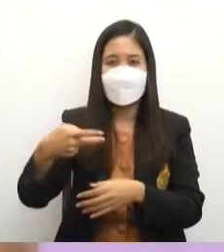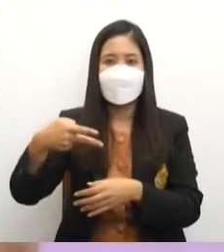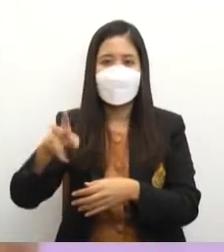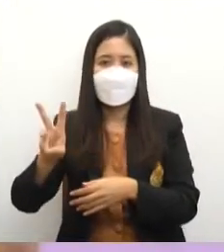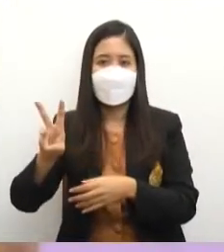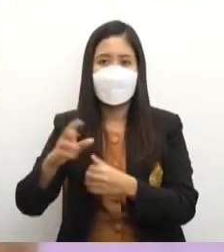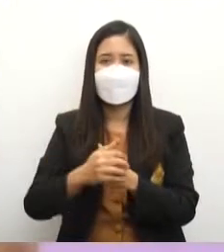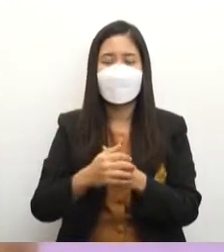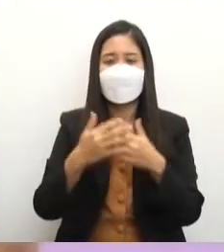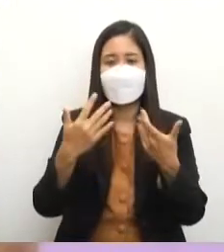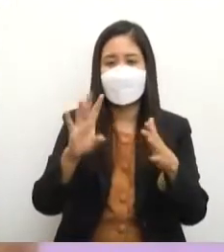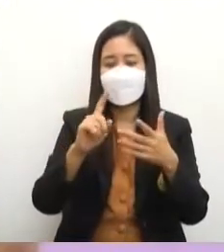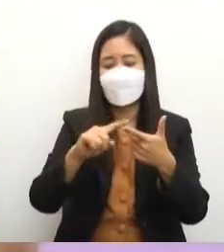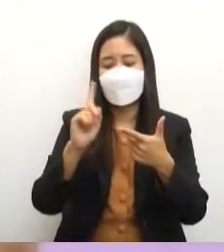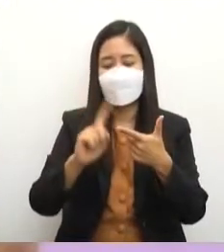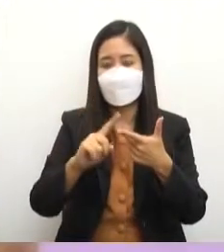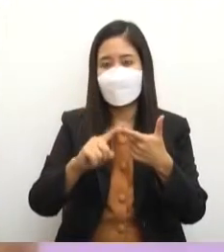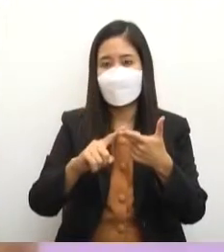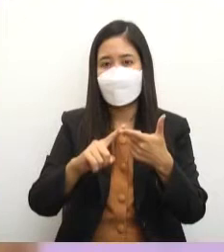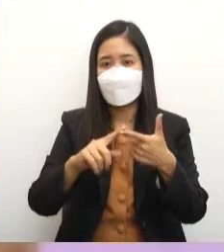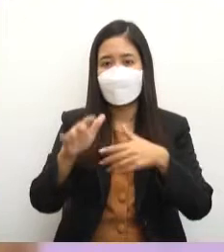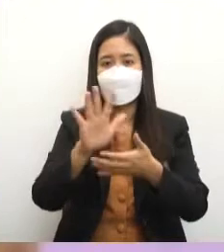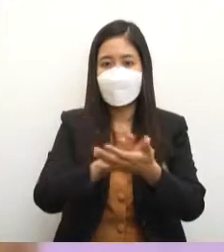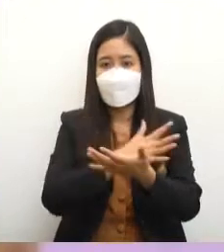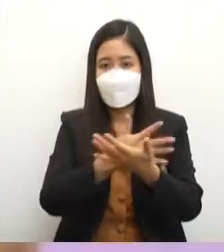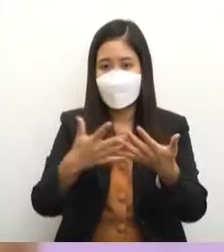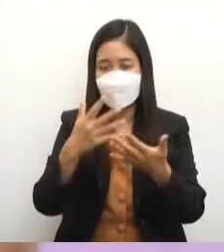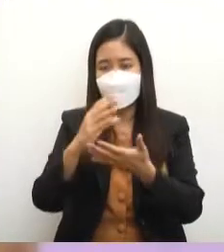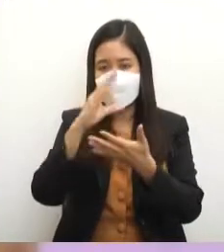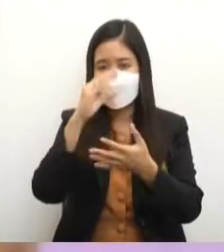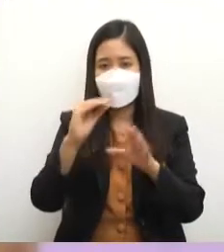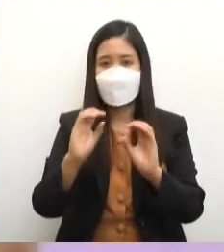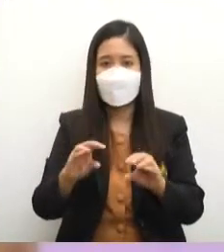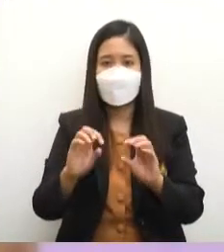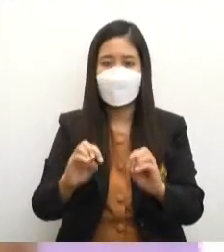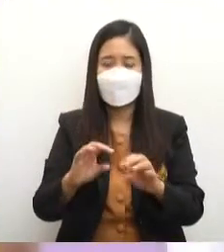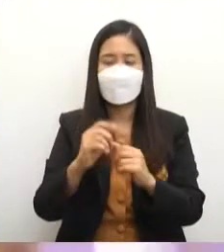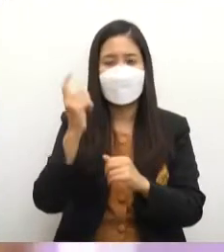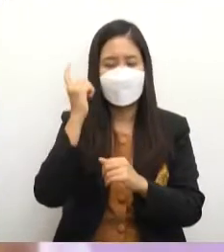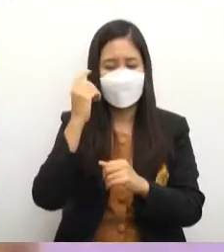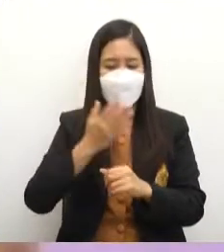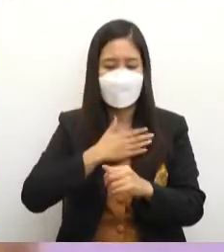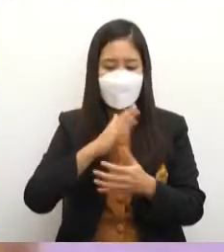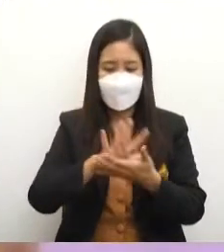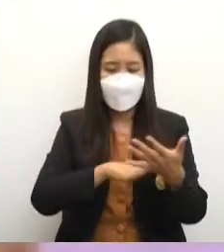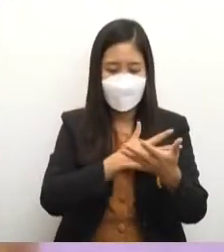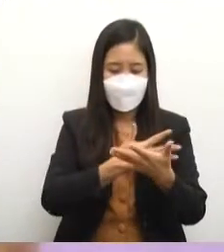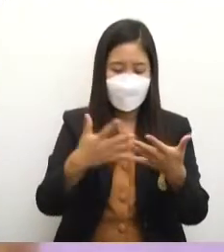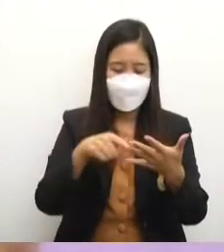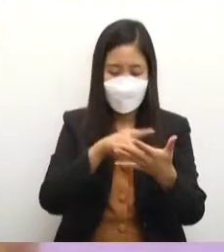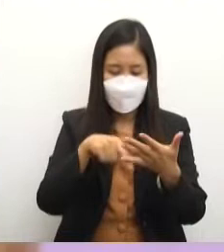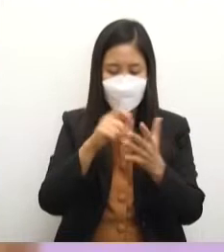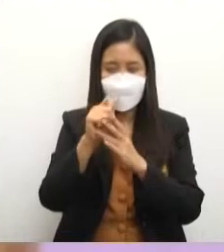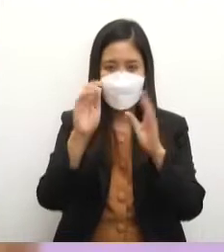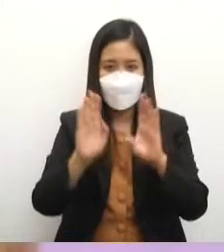ล้วก็ขั้นตอนที่2นะของเราก็เขียนแผนออกแบบแผนการจัดการเรียนรู้นะคะว่าเราจะออกแบบแผนยังไ